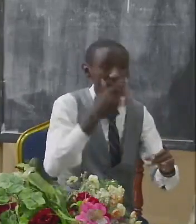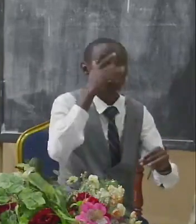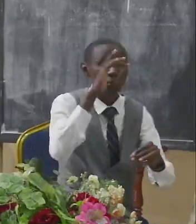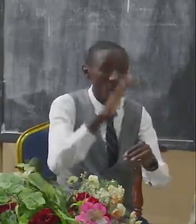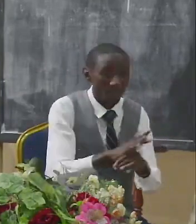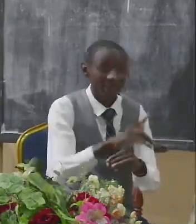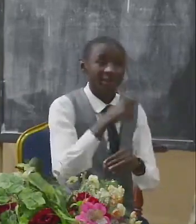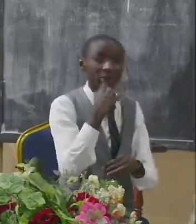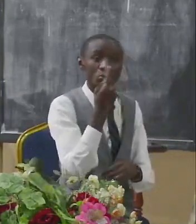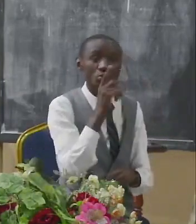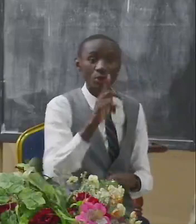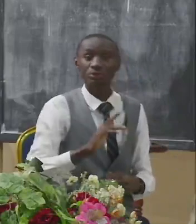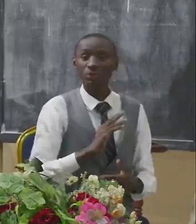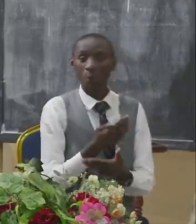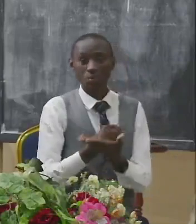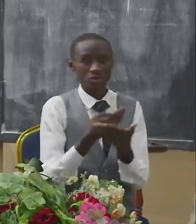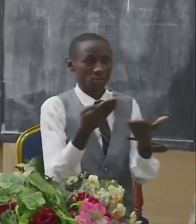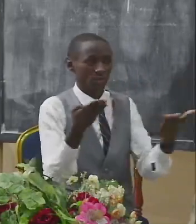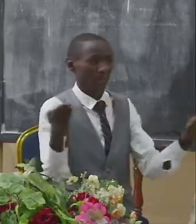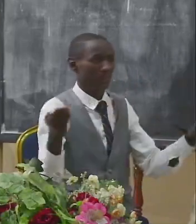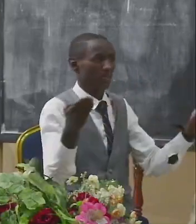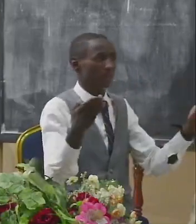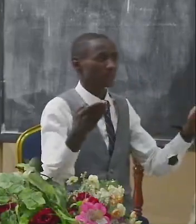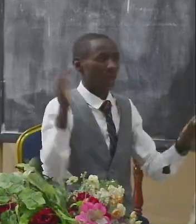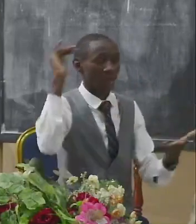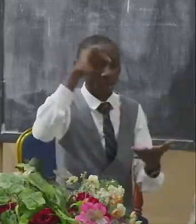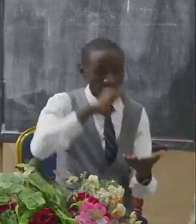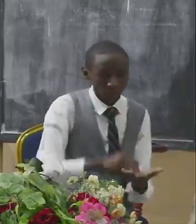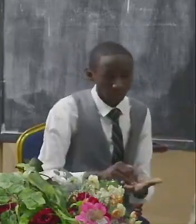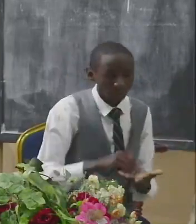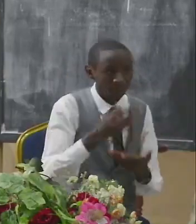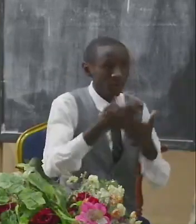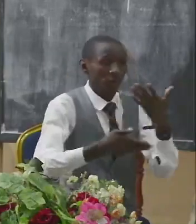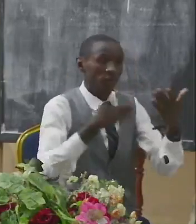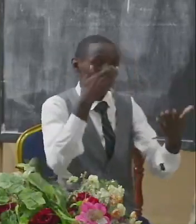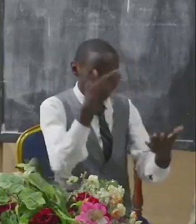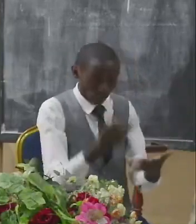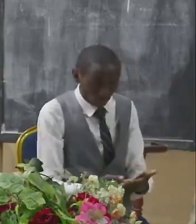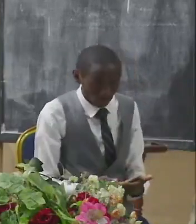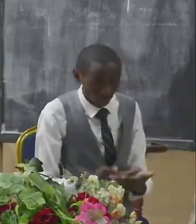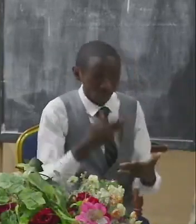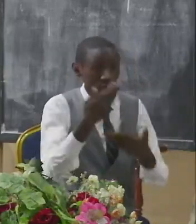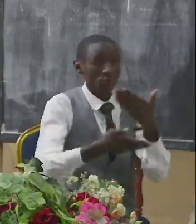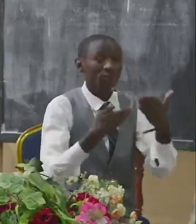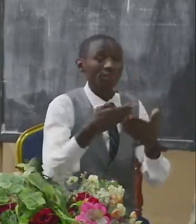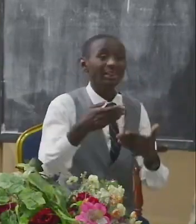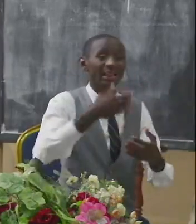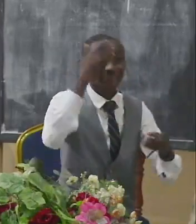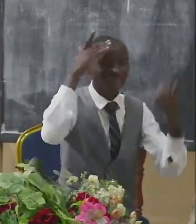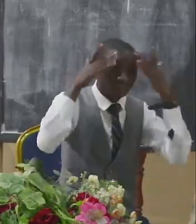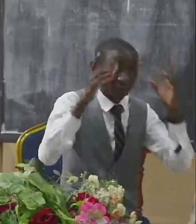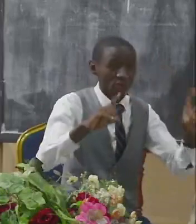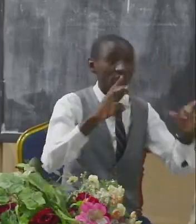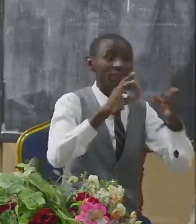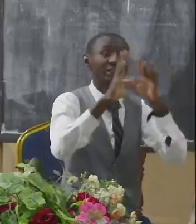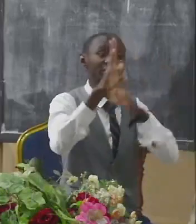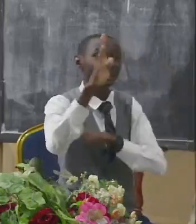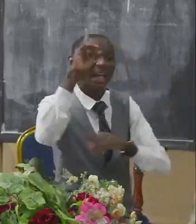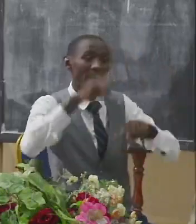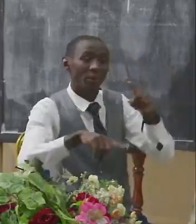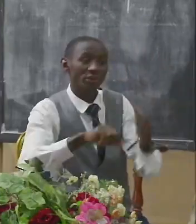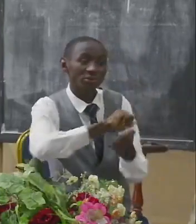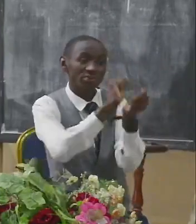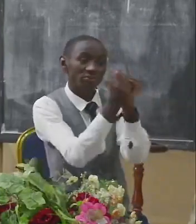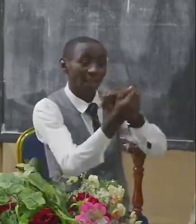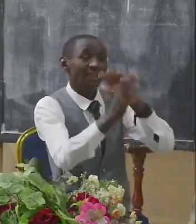wa qui ahadi, sont nous, ambao ni sisi. L'immuabilité de sa résolution. Ya kwamba kusudi yake haiwezi kubadilika.